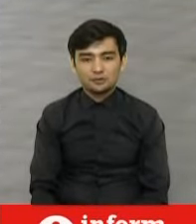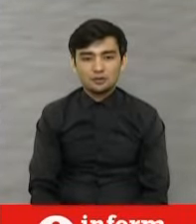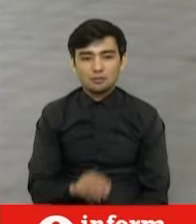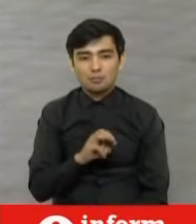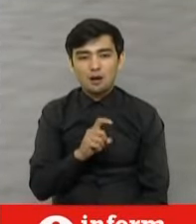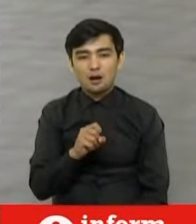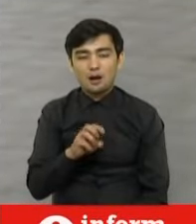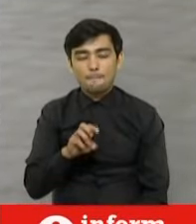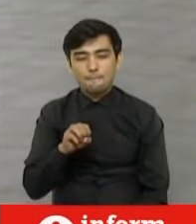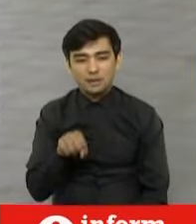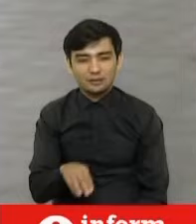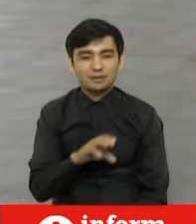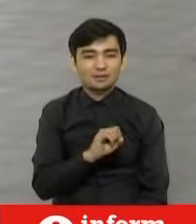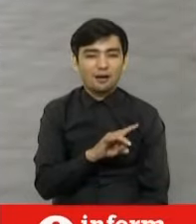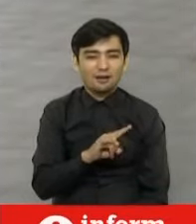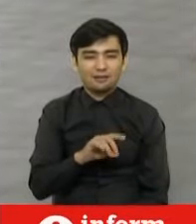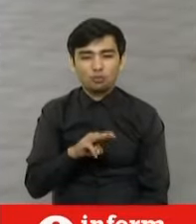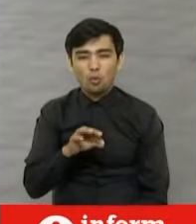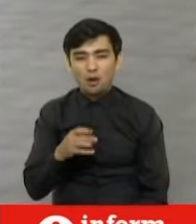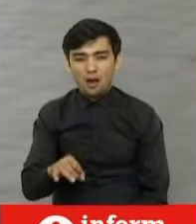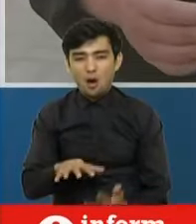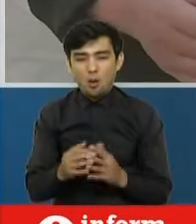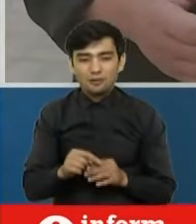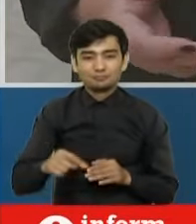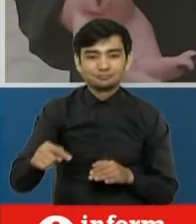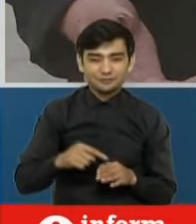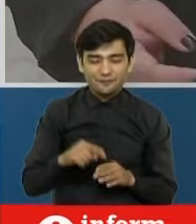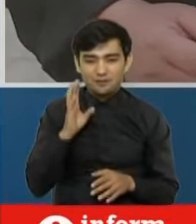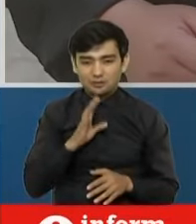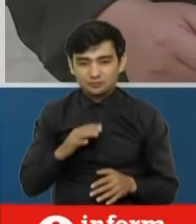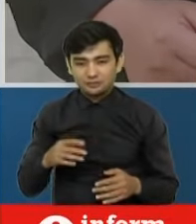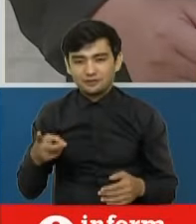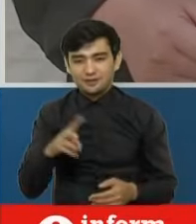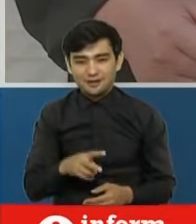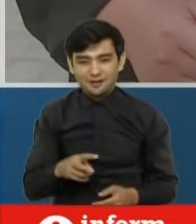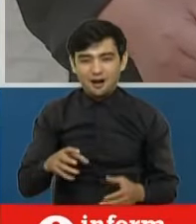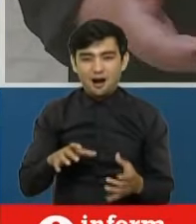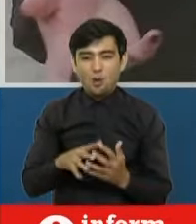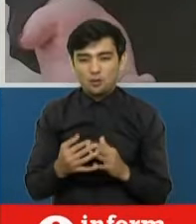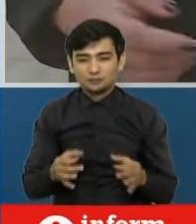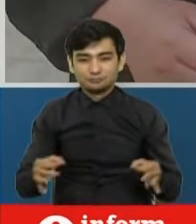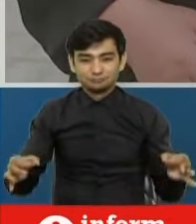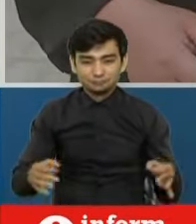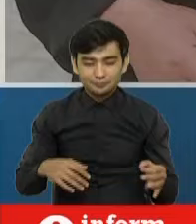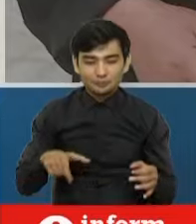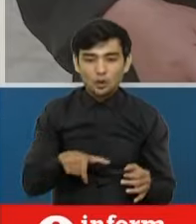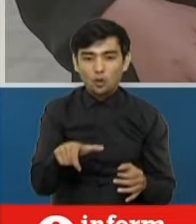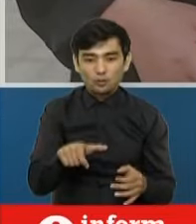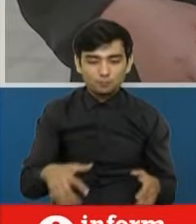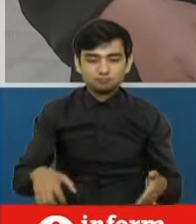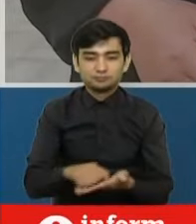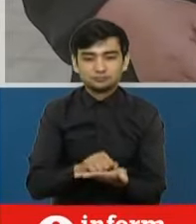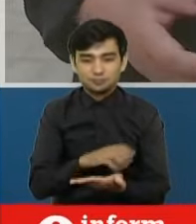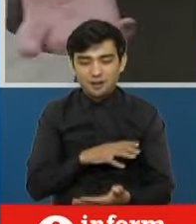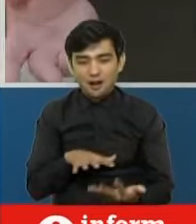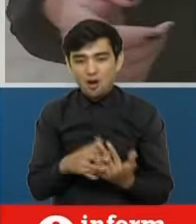Махамбет Сартоғай ауылдарының арасында қатынас тоқтады, себебі тасқын екі елді мекенді жалғап тұрған трассаны шайып кеткен. Ал